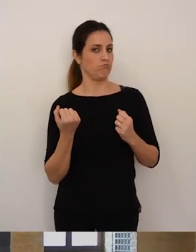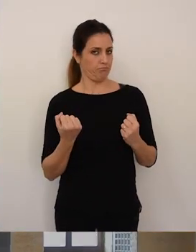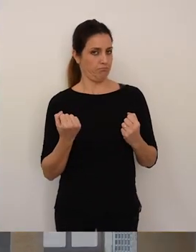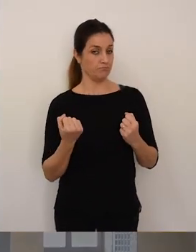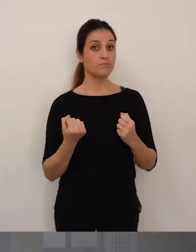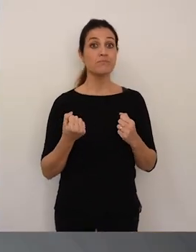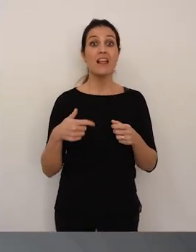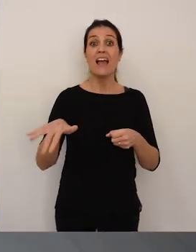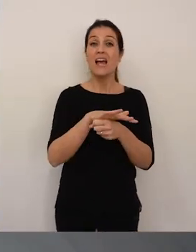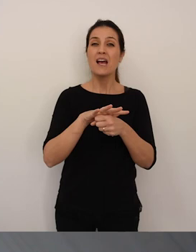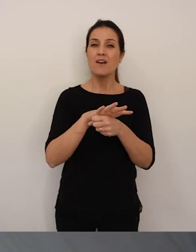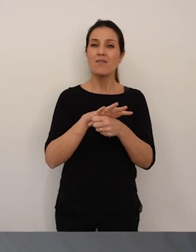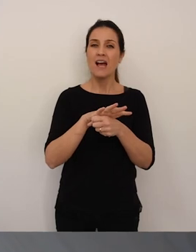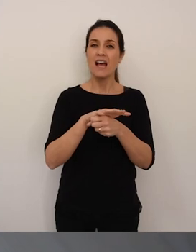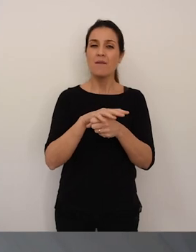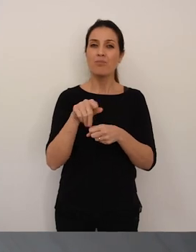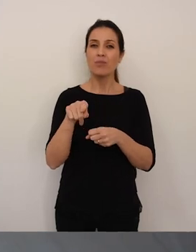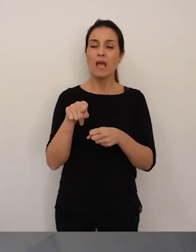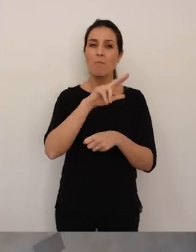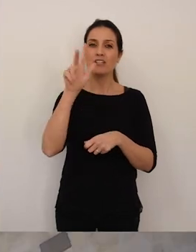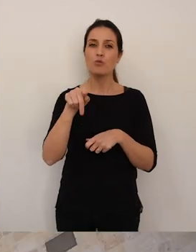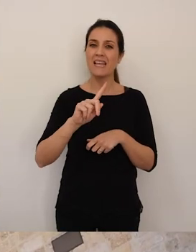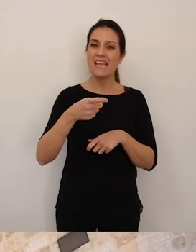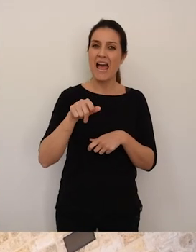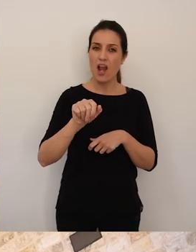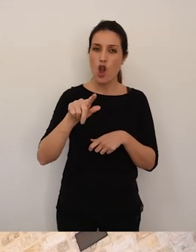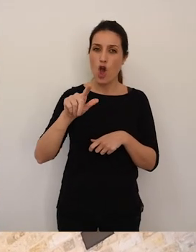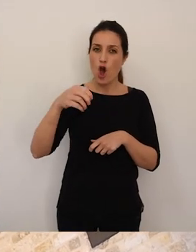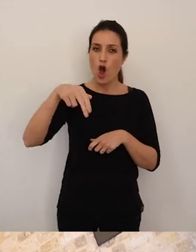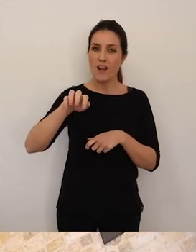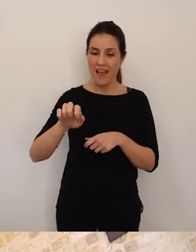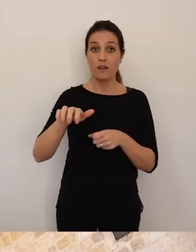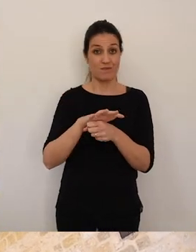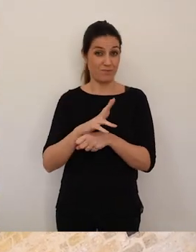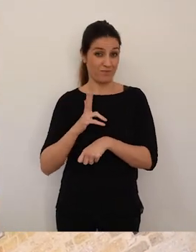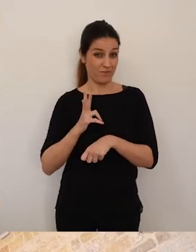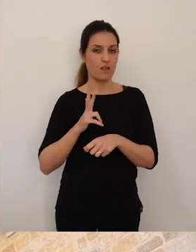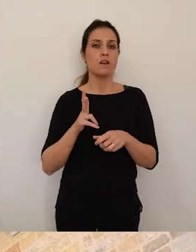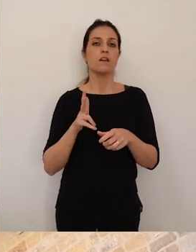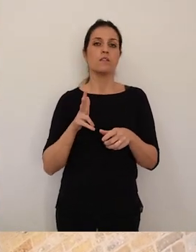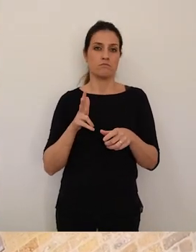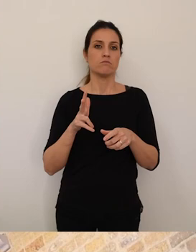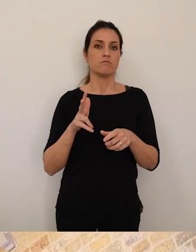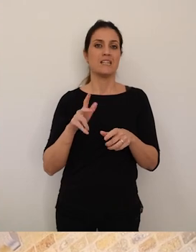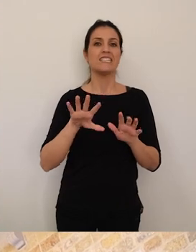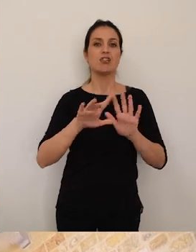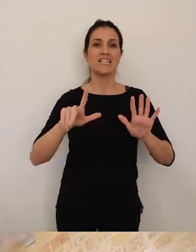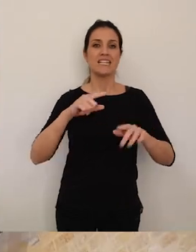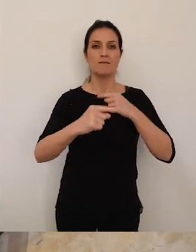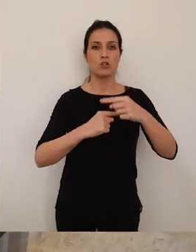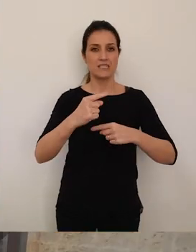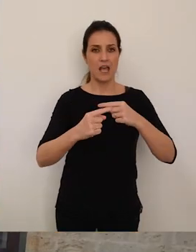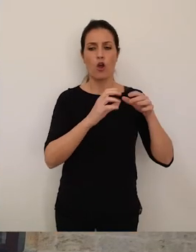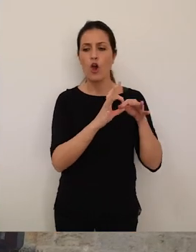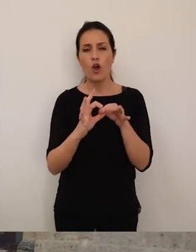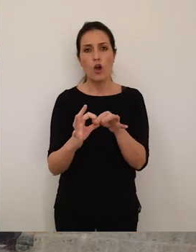I Gallone, probabilmente di origine greca, appartenevano alla nuova aristocrazia salentina del secolo XVII, legata al